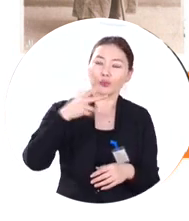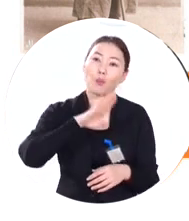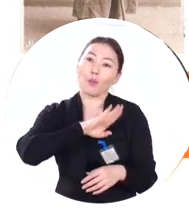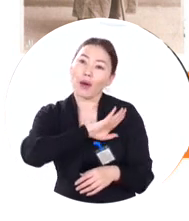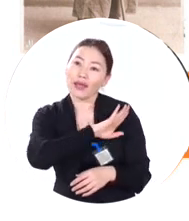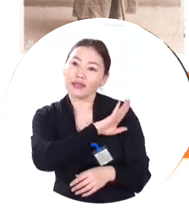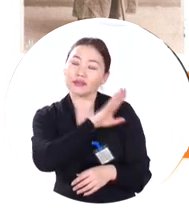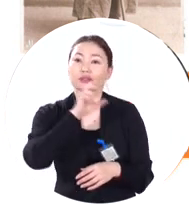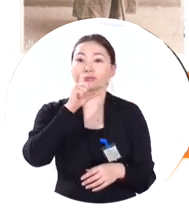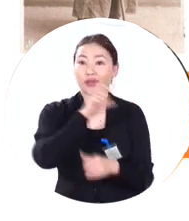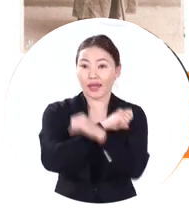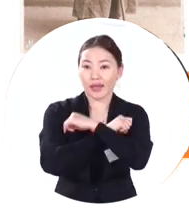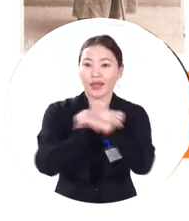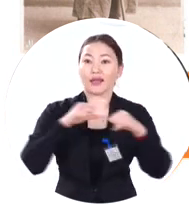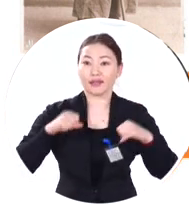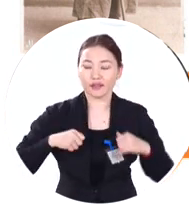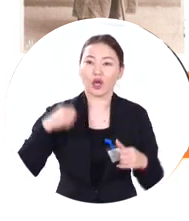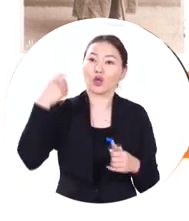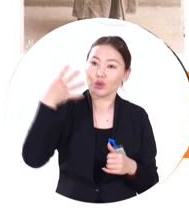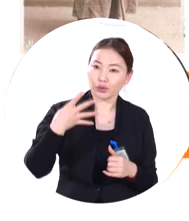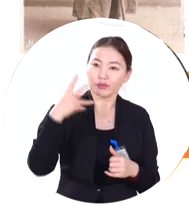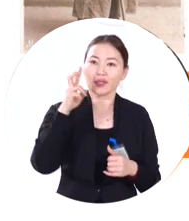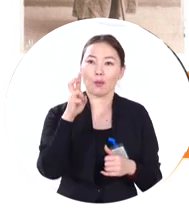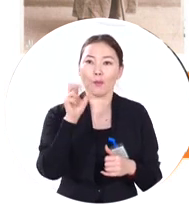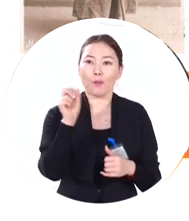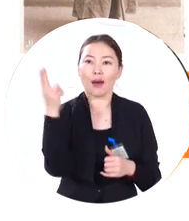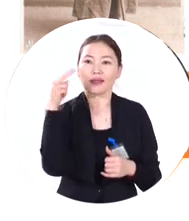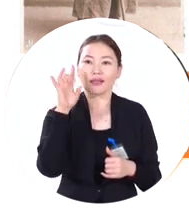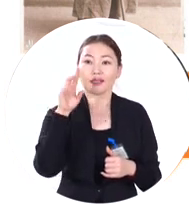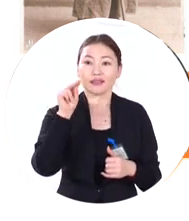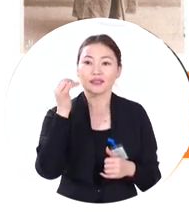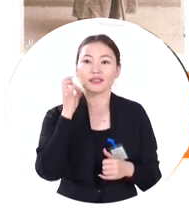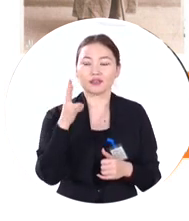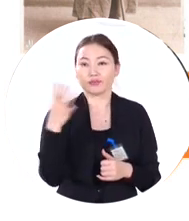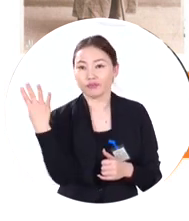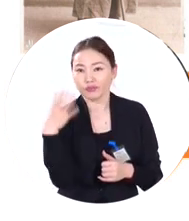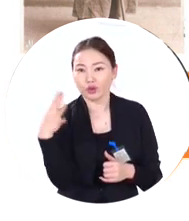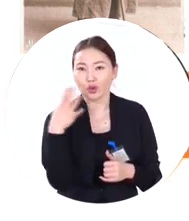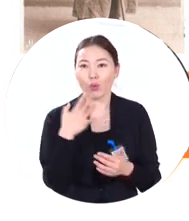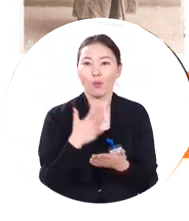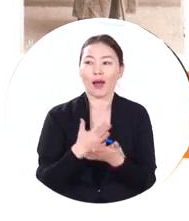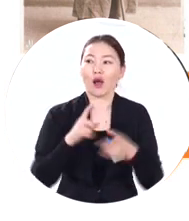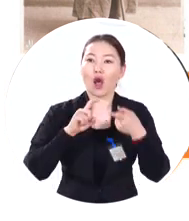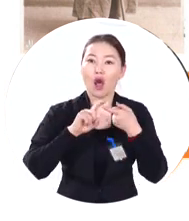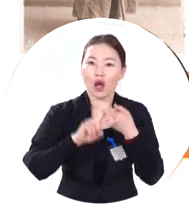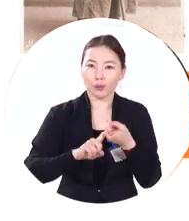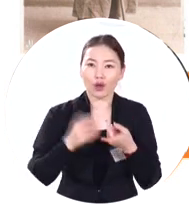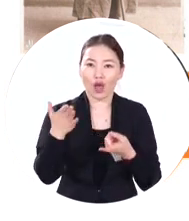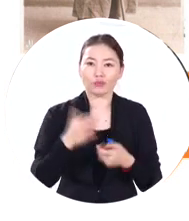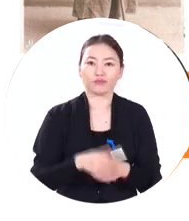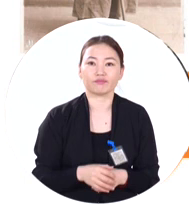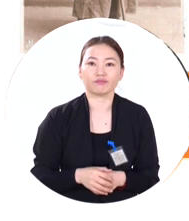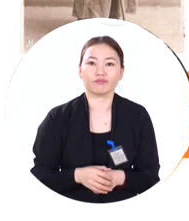C D-д тохируулан бүглэх ёстой. За та бүхэнд хугацаа хэрэгтэй байгаа х. Тийм учраас